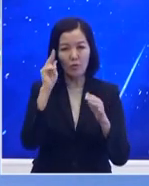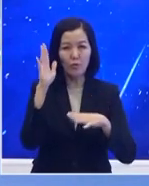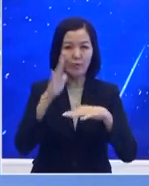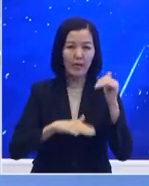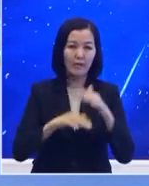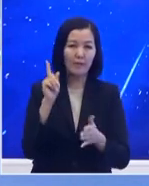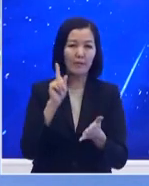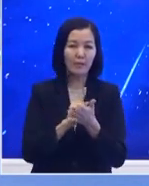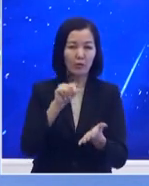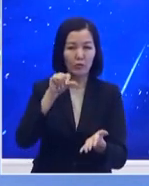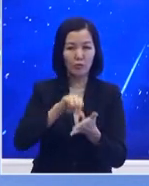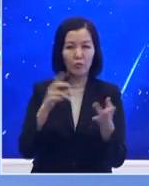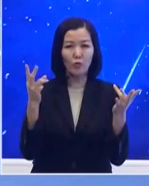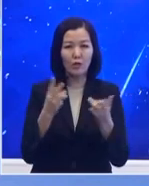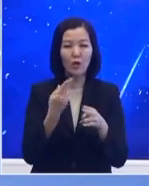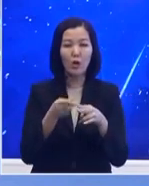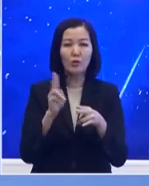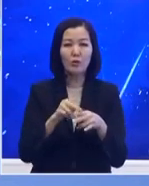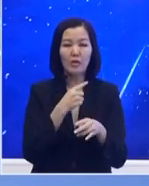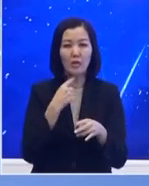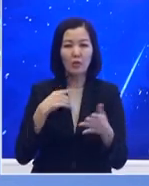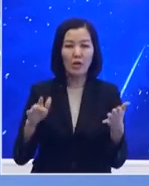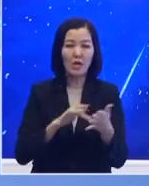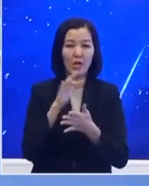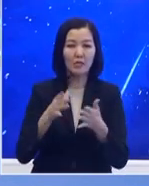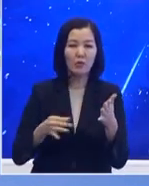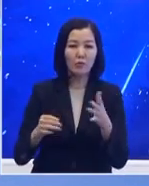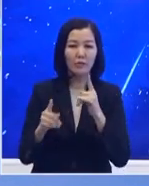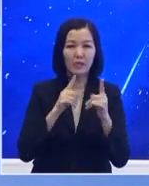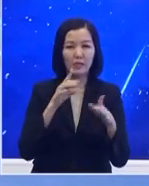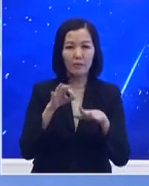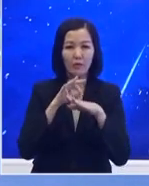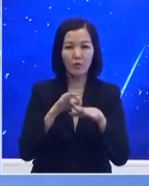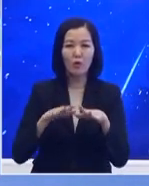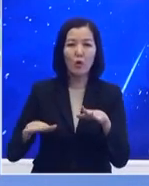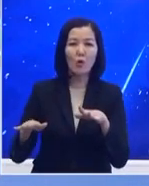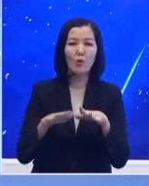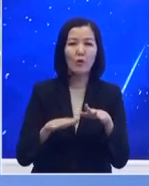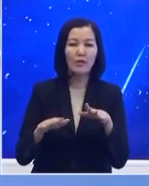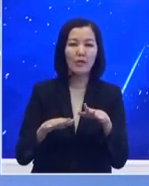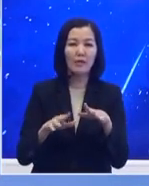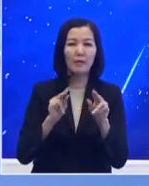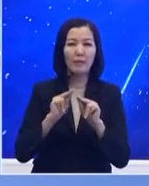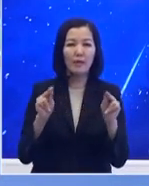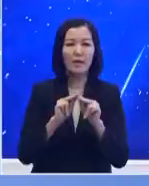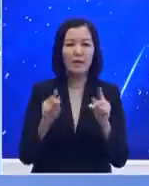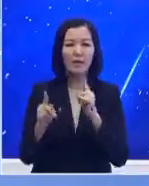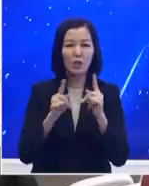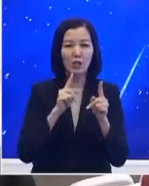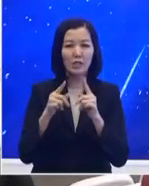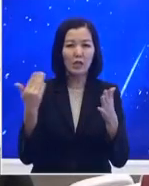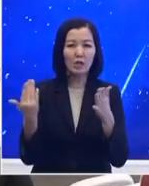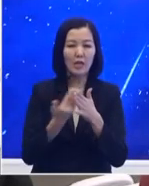тәжірибеден міндетті түрде өтуі қажет. Осы орайда Талдықорған қаласында облыстық семинар өтті. Өңірдегі білікті мамандар бас қосқан